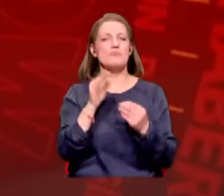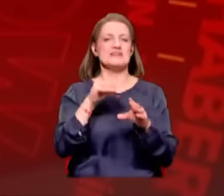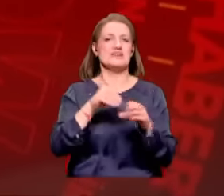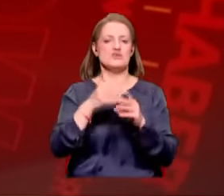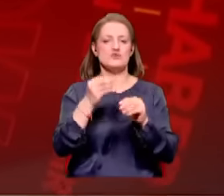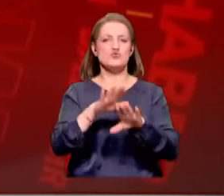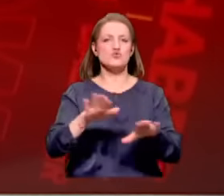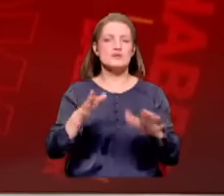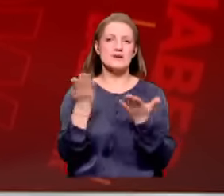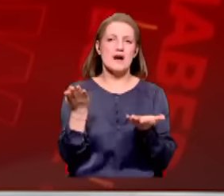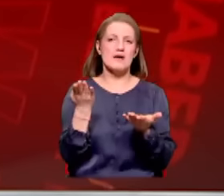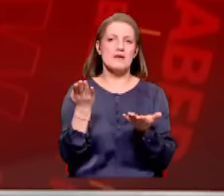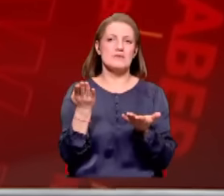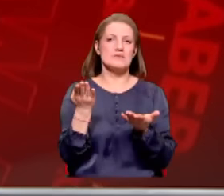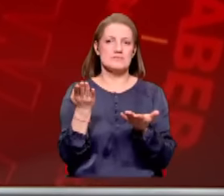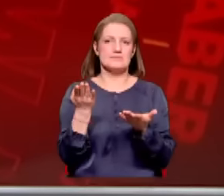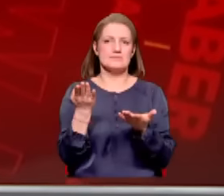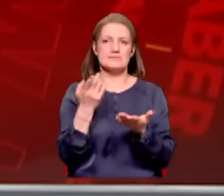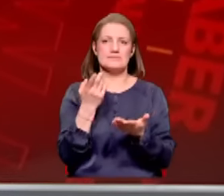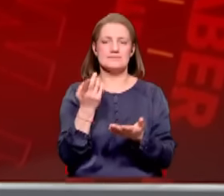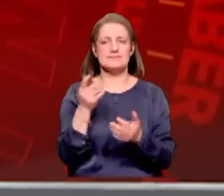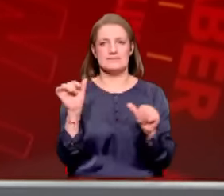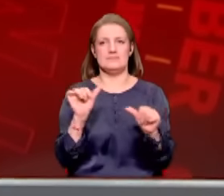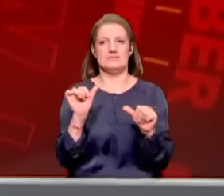çocuklarına konduramıyorlar. Ve